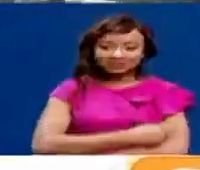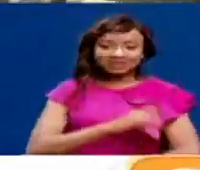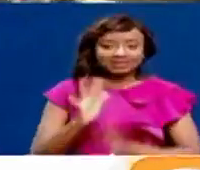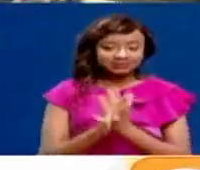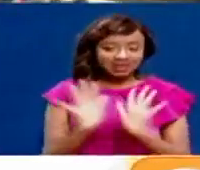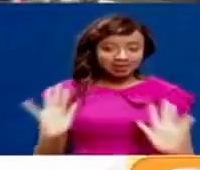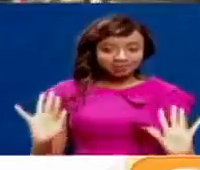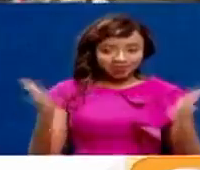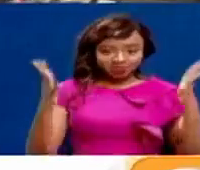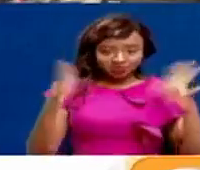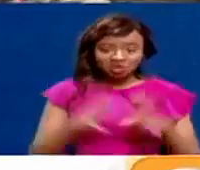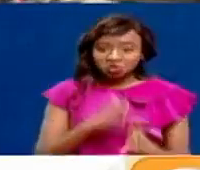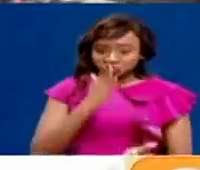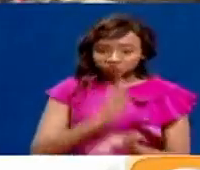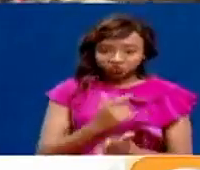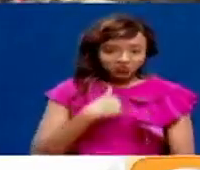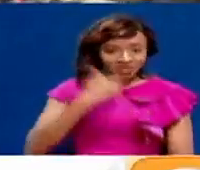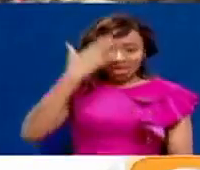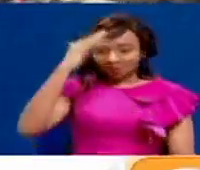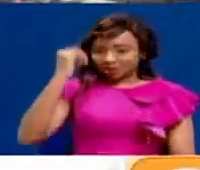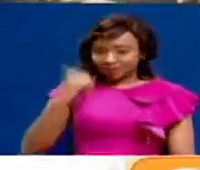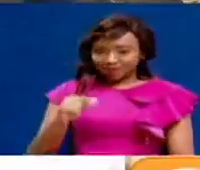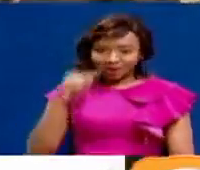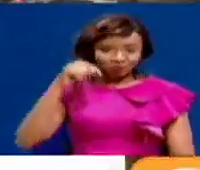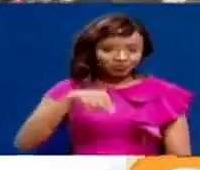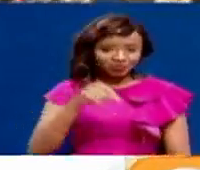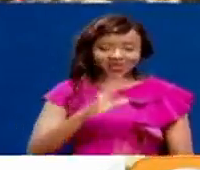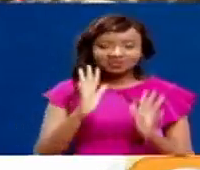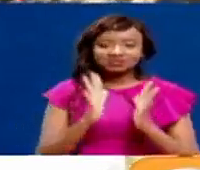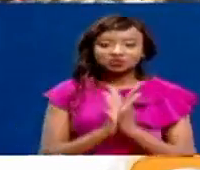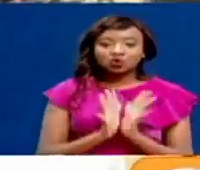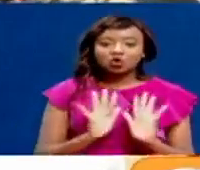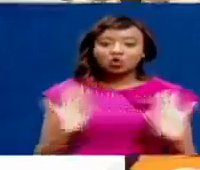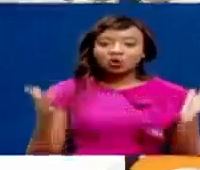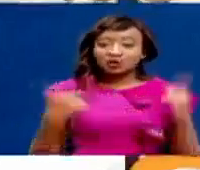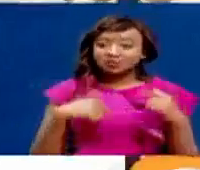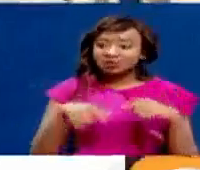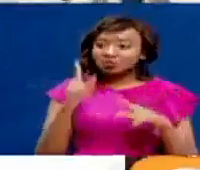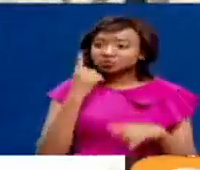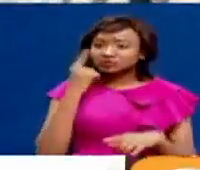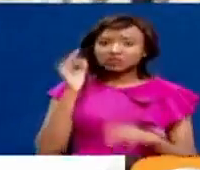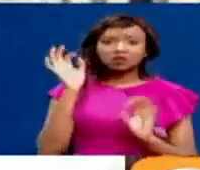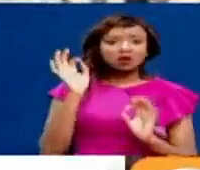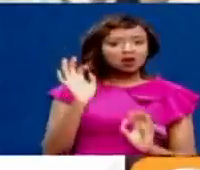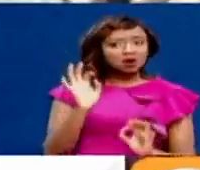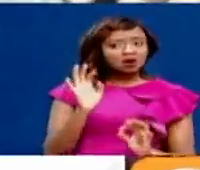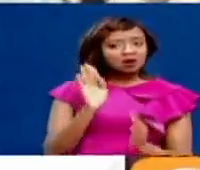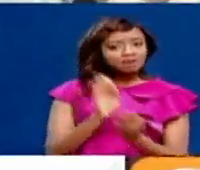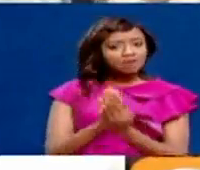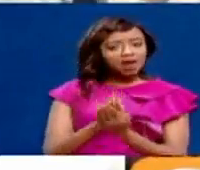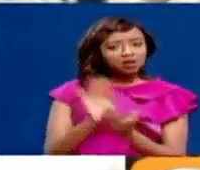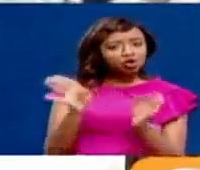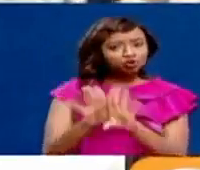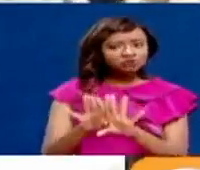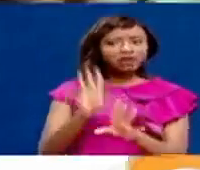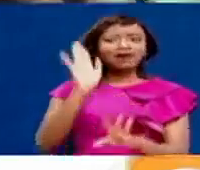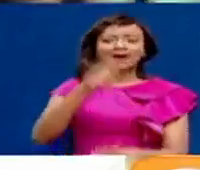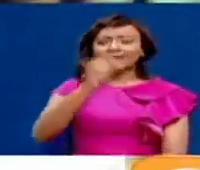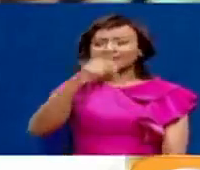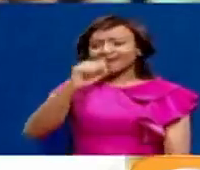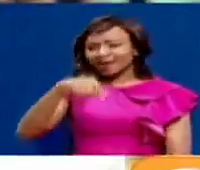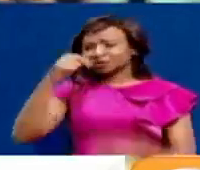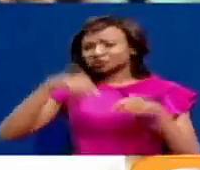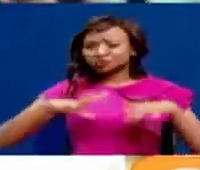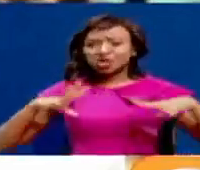muhimu. Siku anajua leo ni holiday. Nimeshangaa kufika town napata hata banks zimefungwa. Uwanja wa Tunonoka ambako